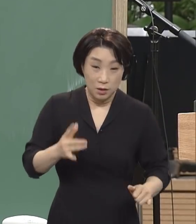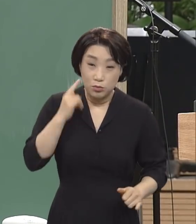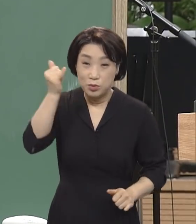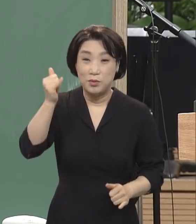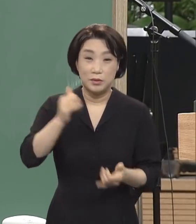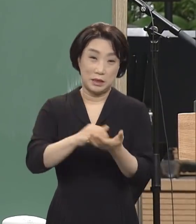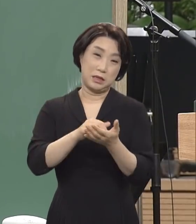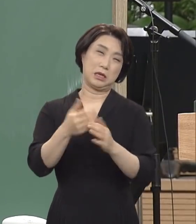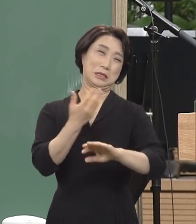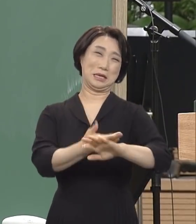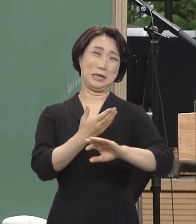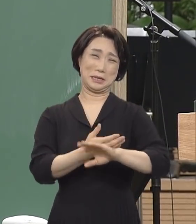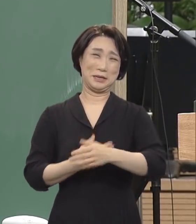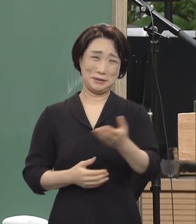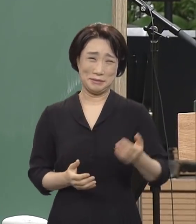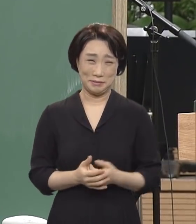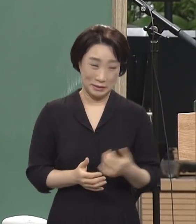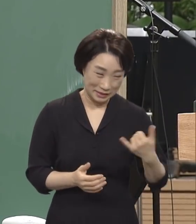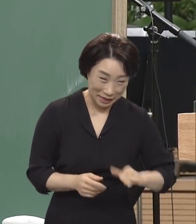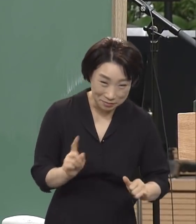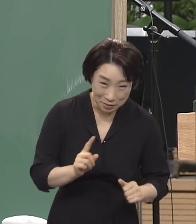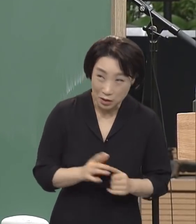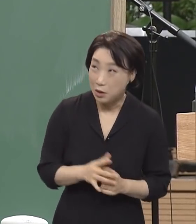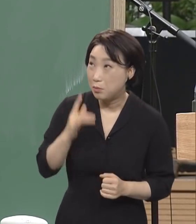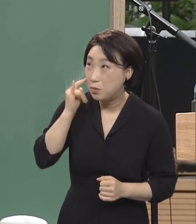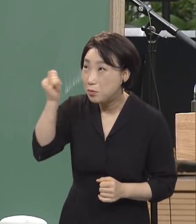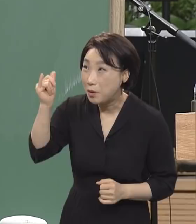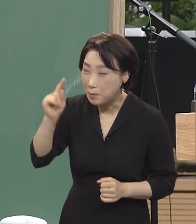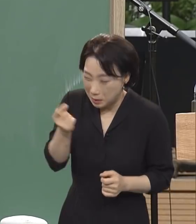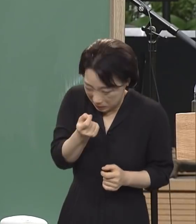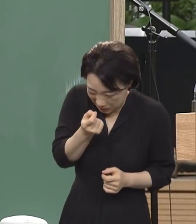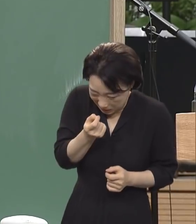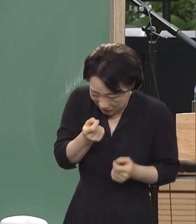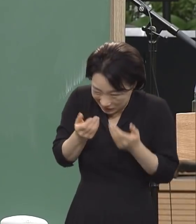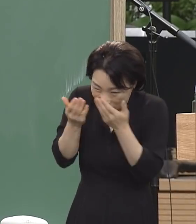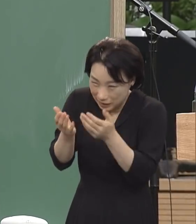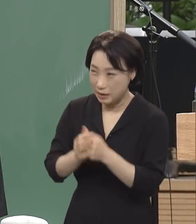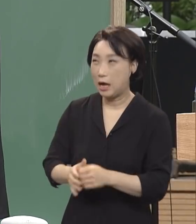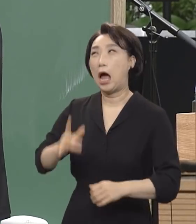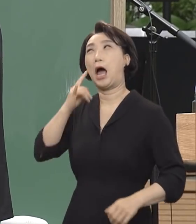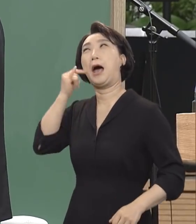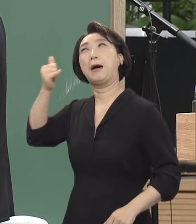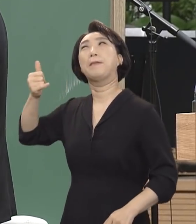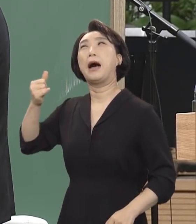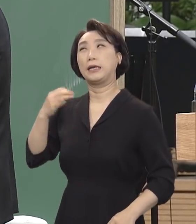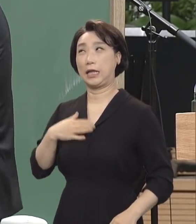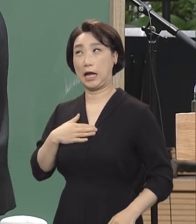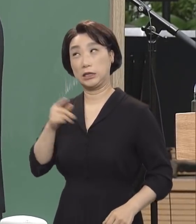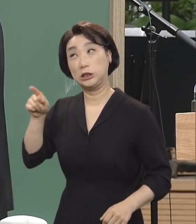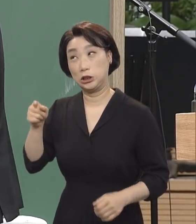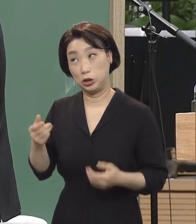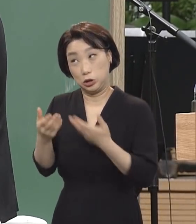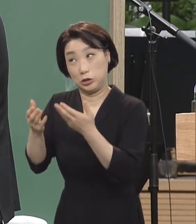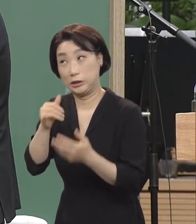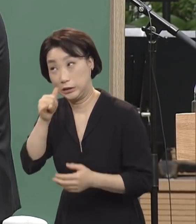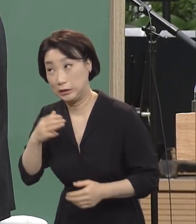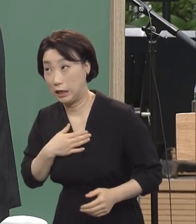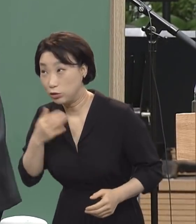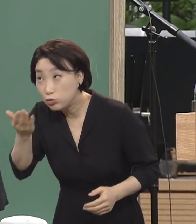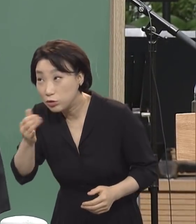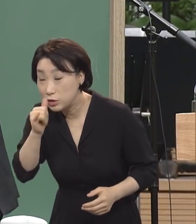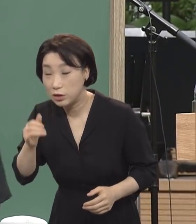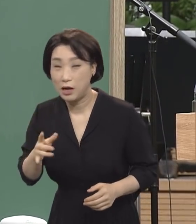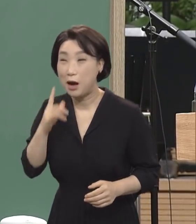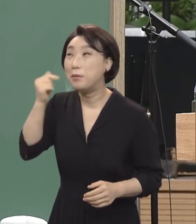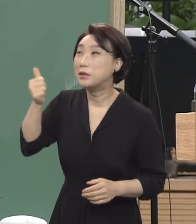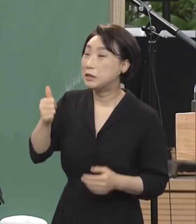계산법이 다르잖아. 자식은 부모에게 요만큼 해놓고 엄마 내가 그거 했잖아? 해드렸잖아? 아버지 내가